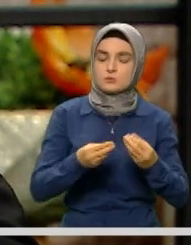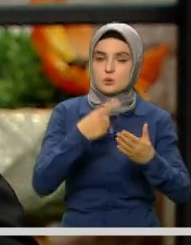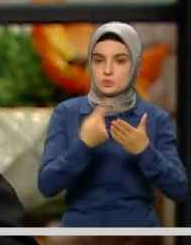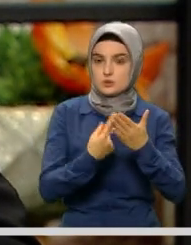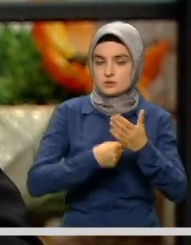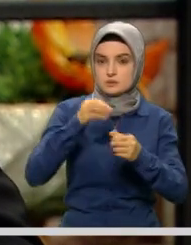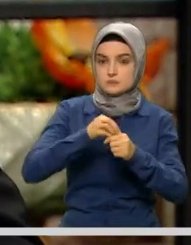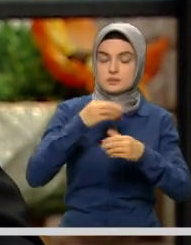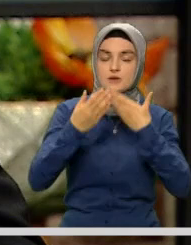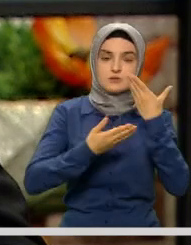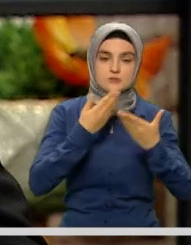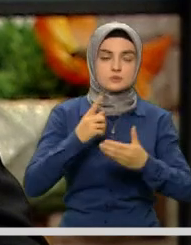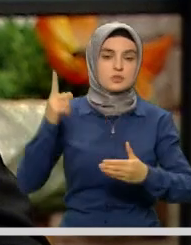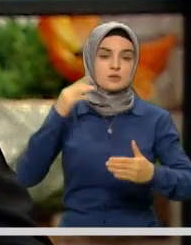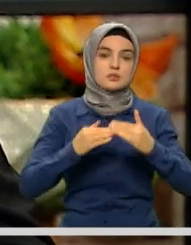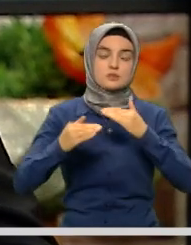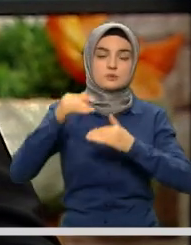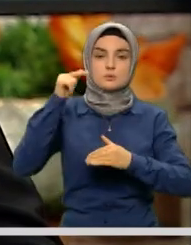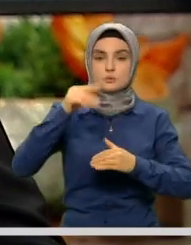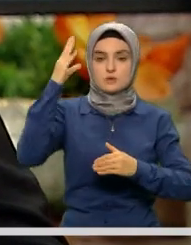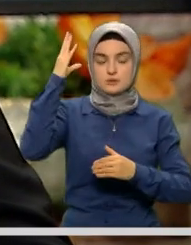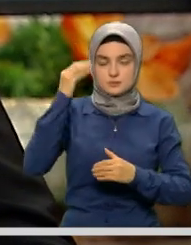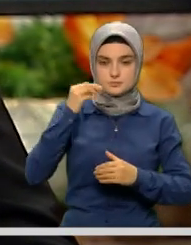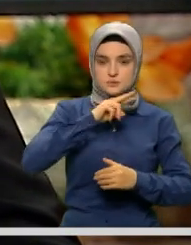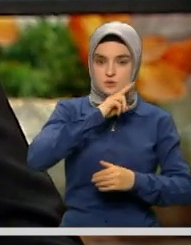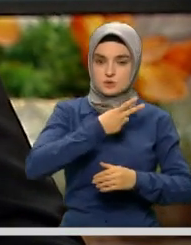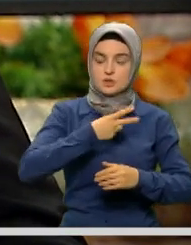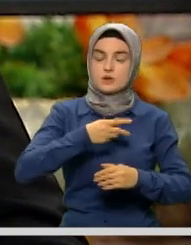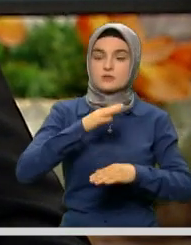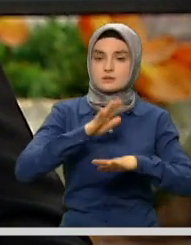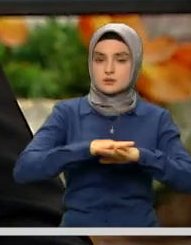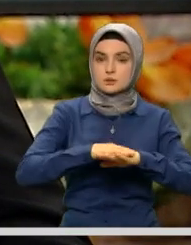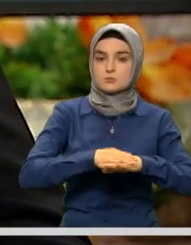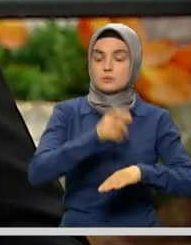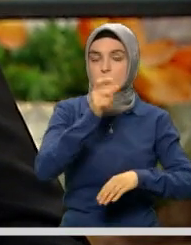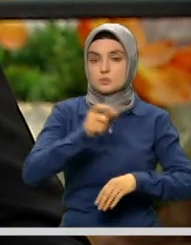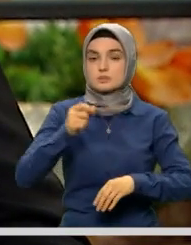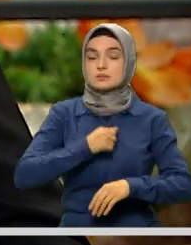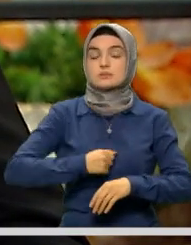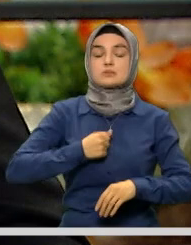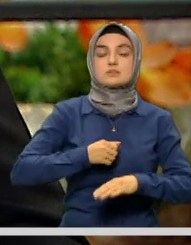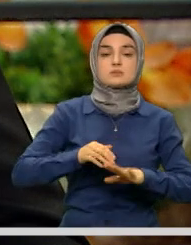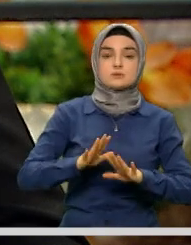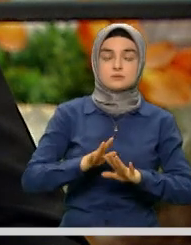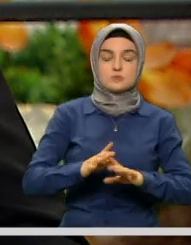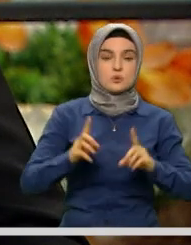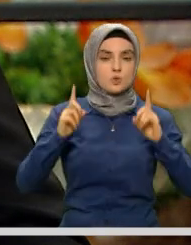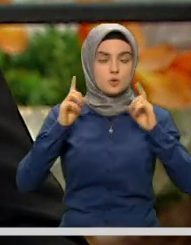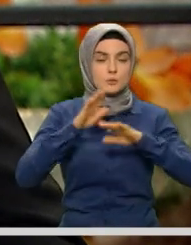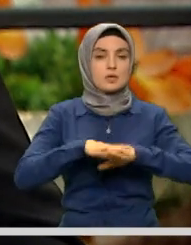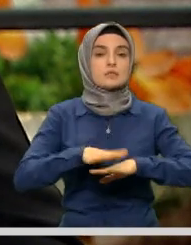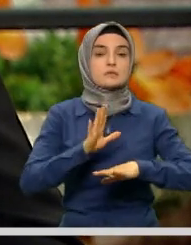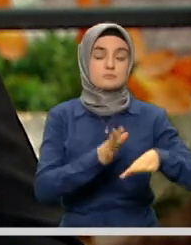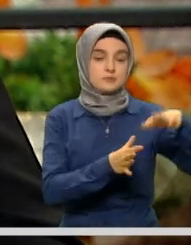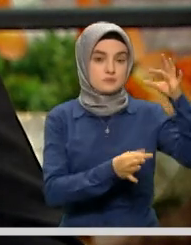ifade ediliyor. Cenab-ı Hak bu anlamda günah işleyen kullarına kızmıyor aslında Kur'an-ı Kerim'de. Tevbe etmeyenlere,